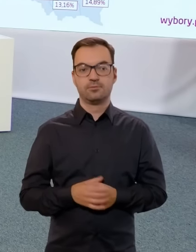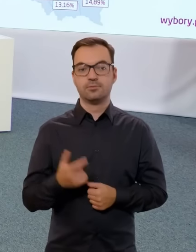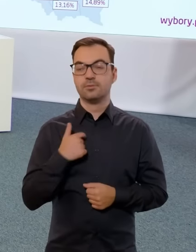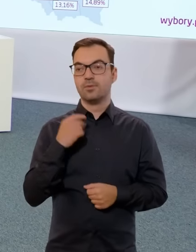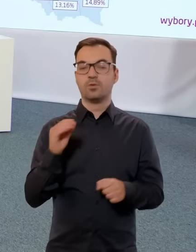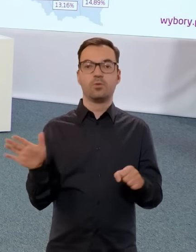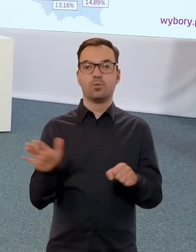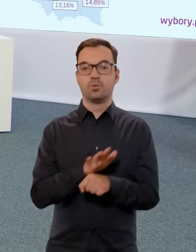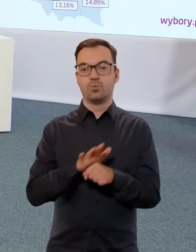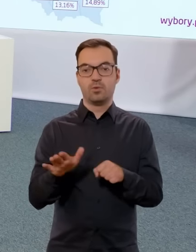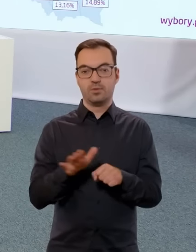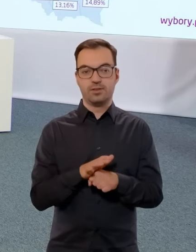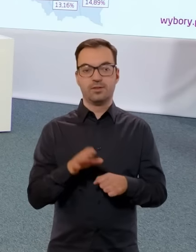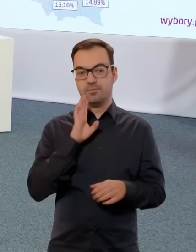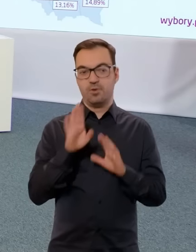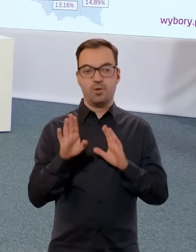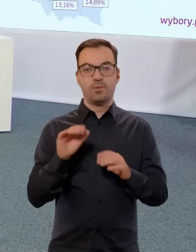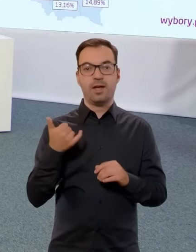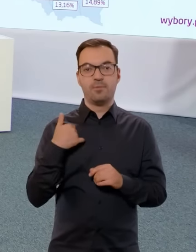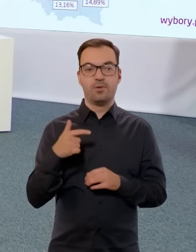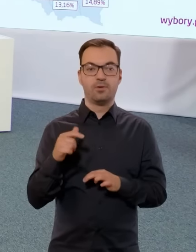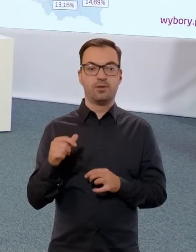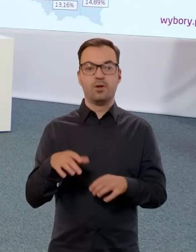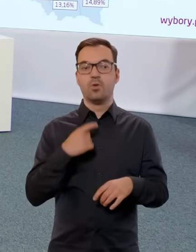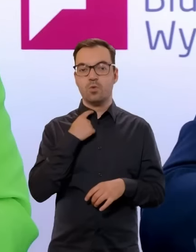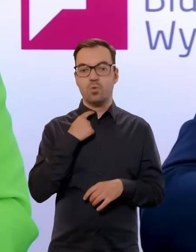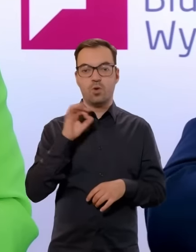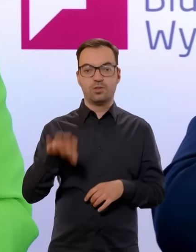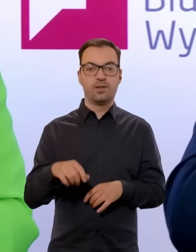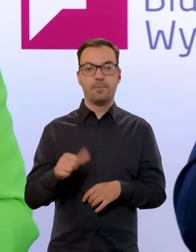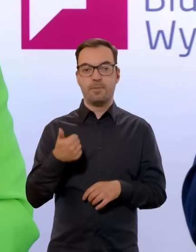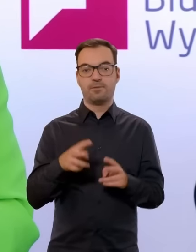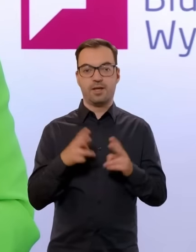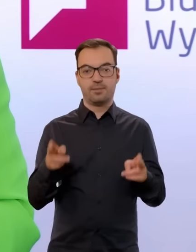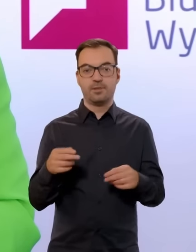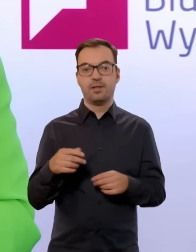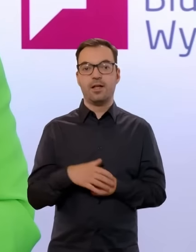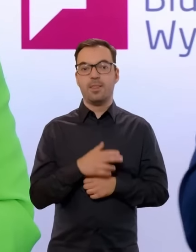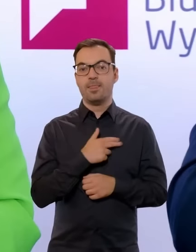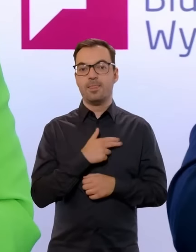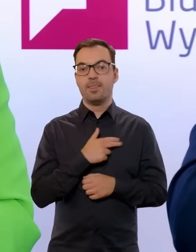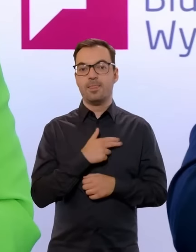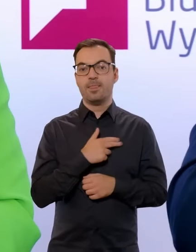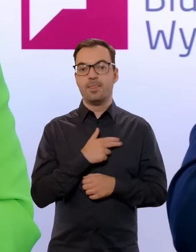Ja tylko może dodam, że tak jak było przy głosowaniu w pierwszej turze, że na naszej stronie